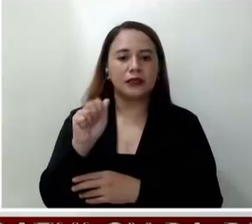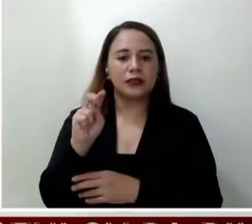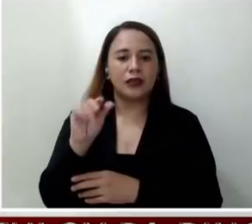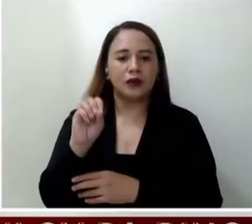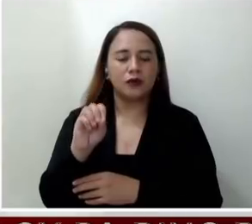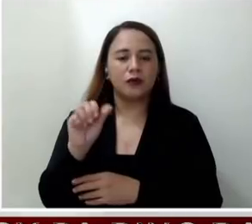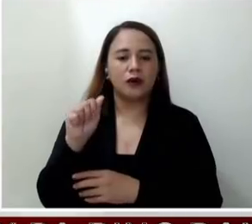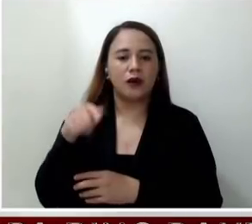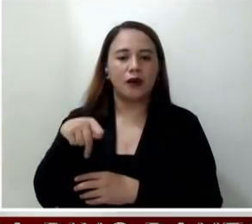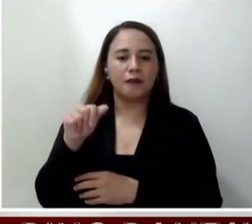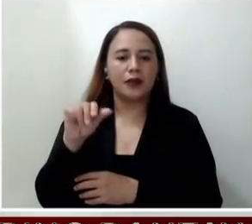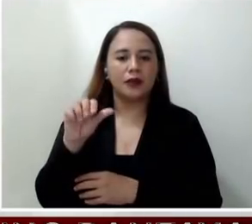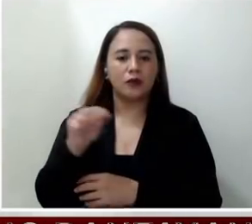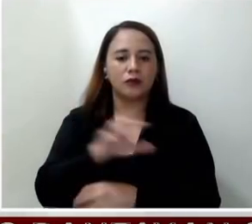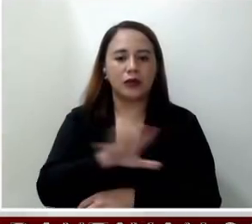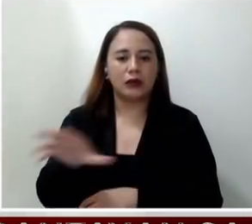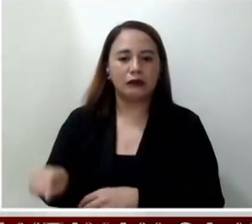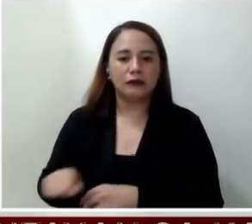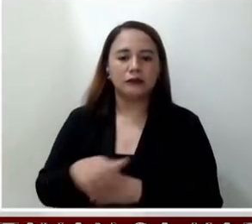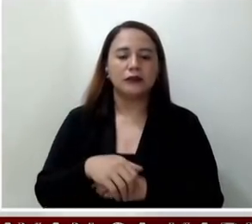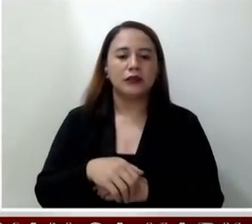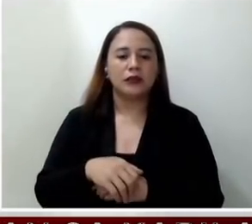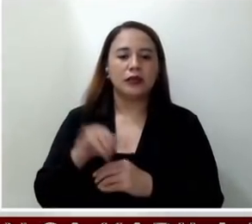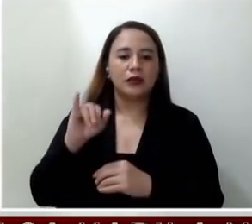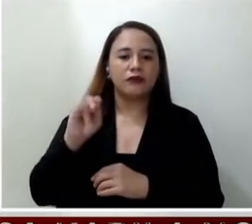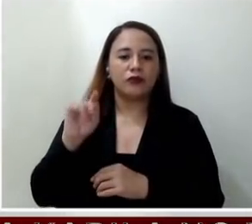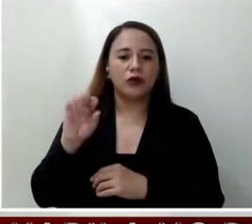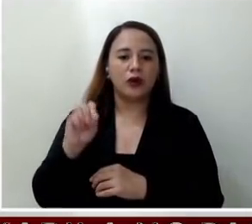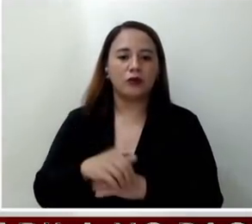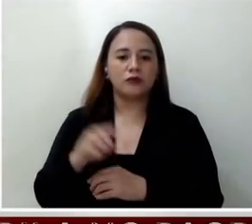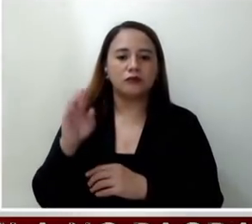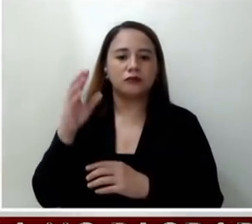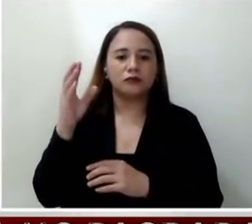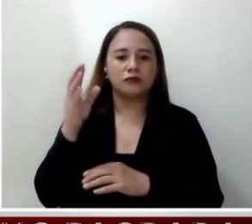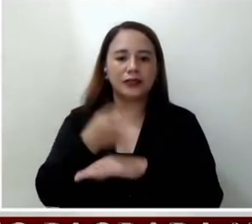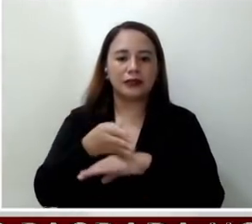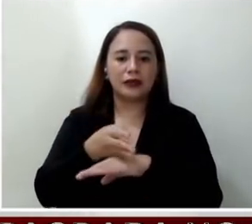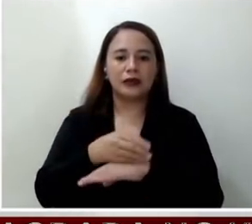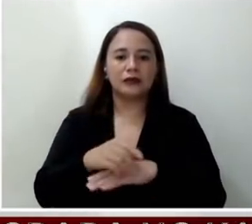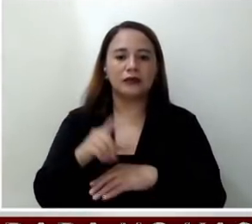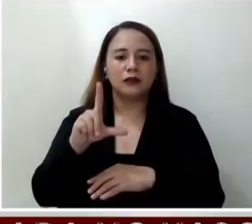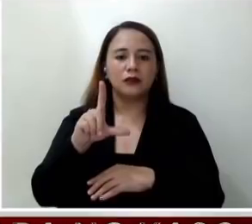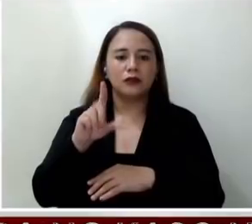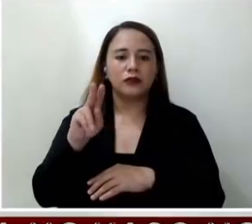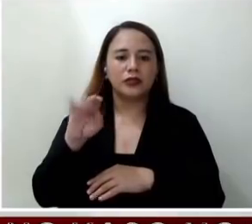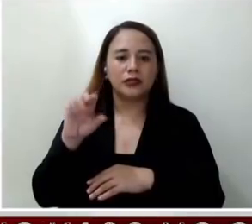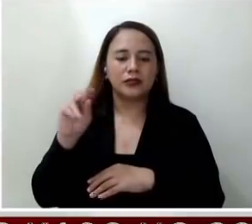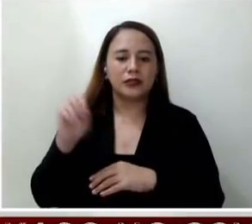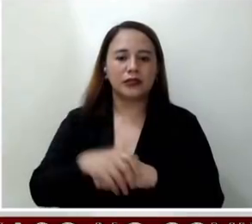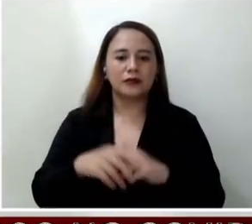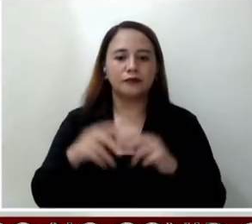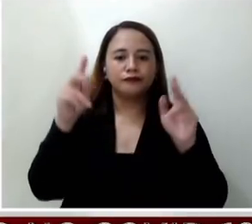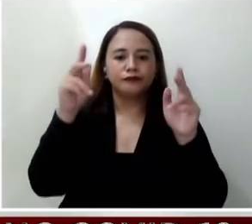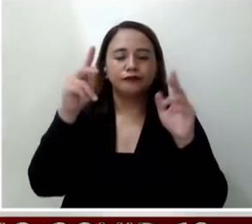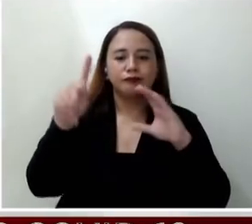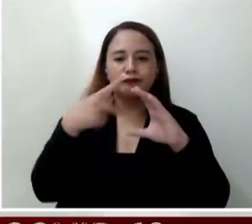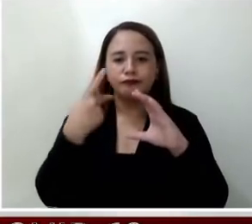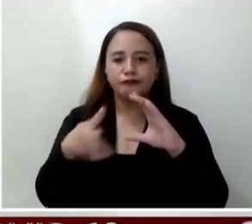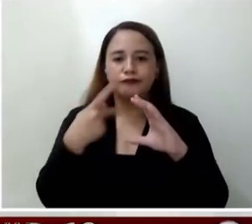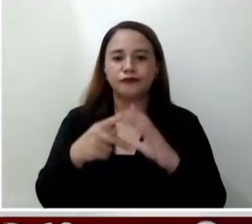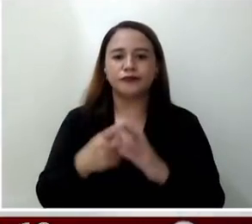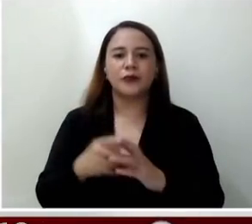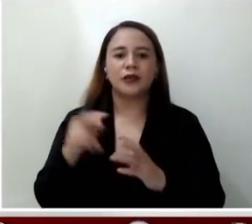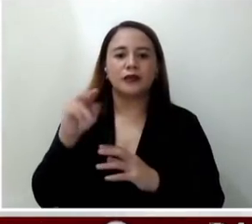Apayao, Ifugao, Bataan, Lucena City, Puerto Princesa, Naga City, Iloilo